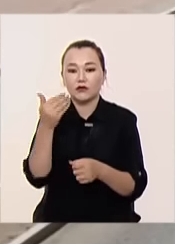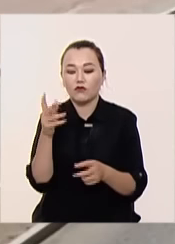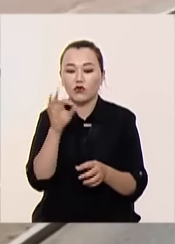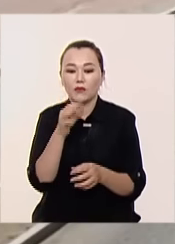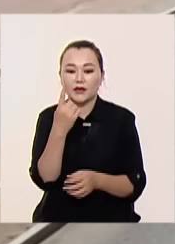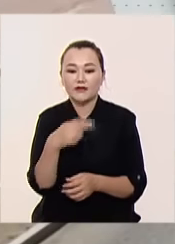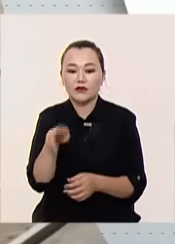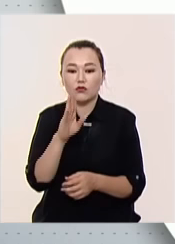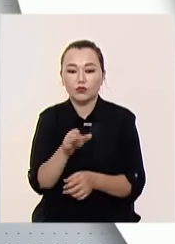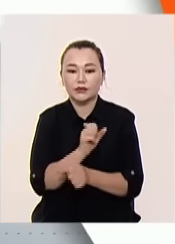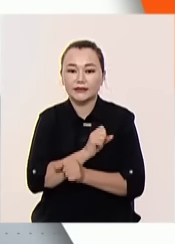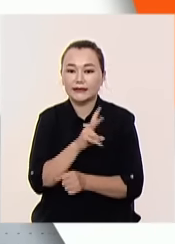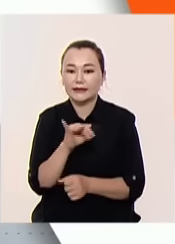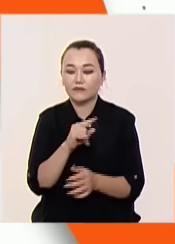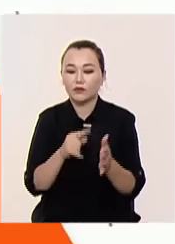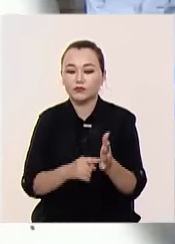декабря?